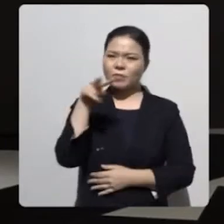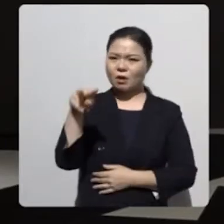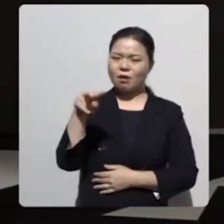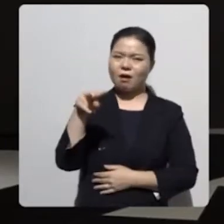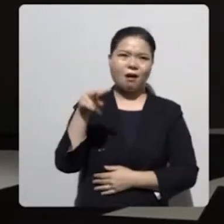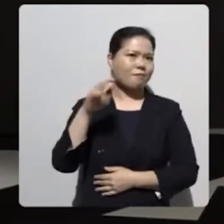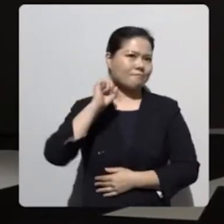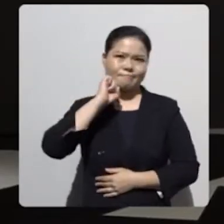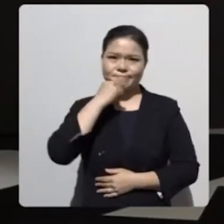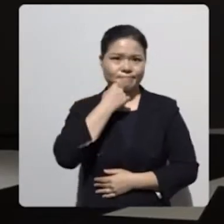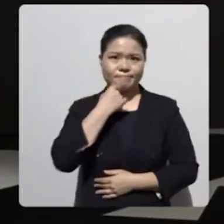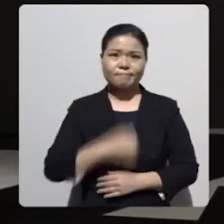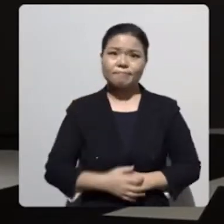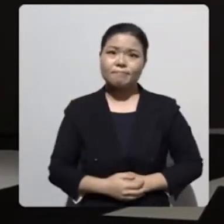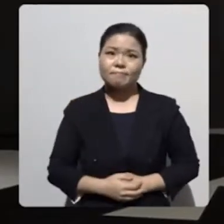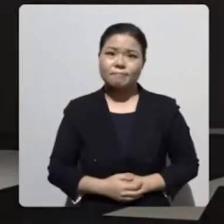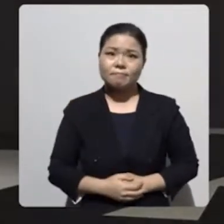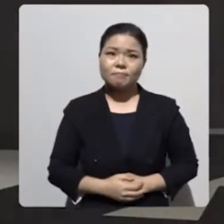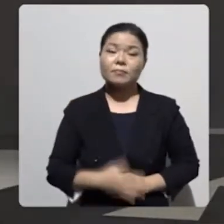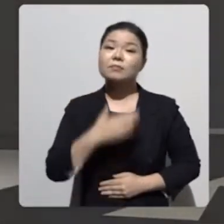때문입니다. 저는